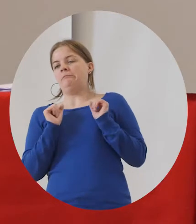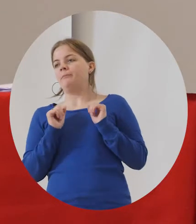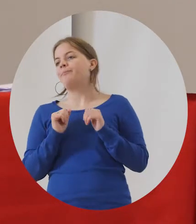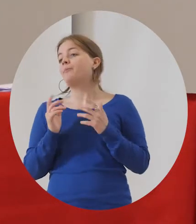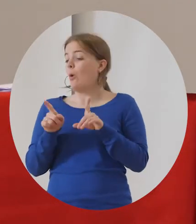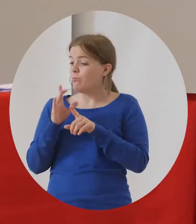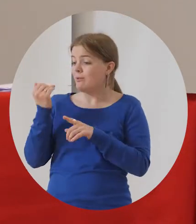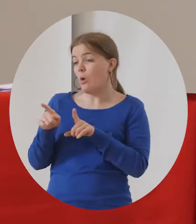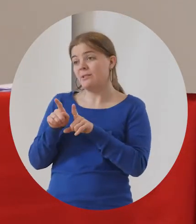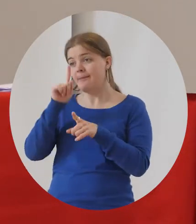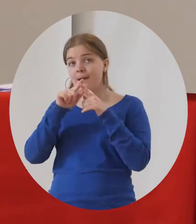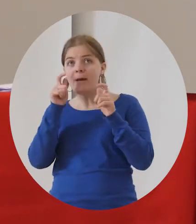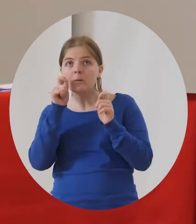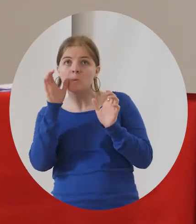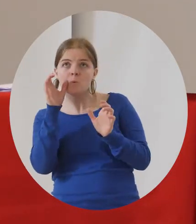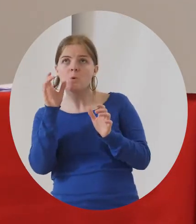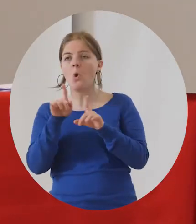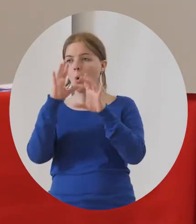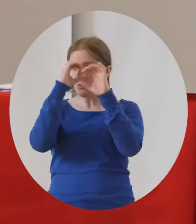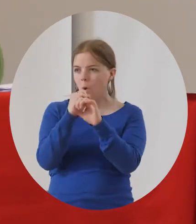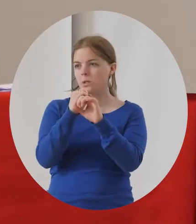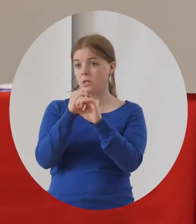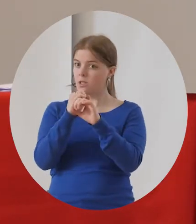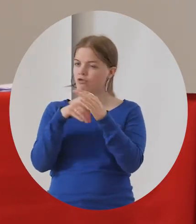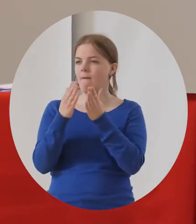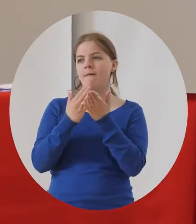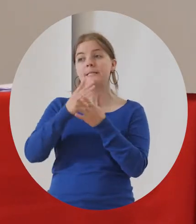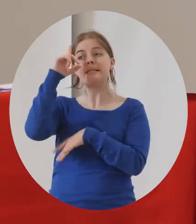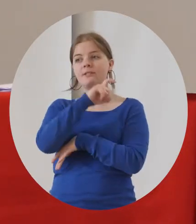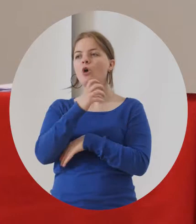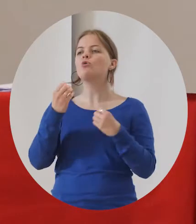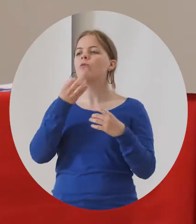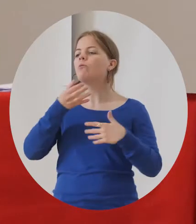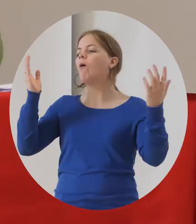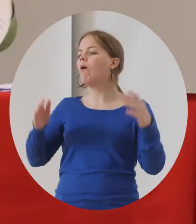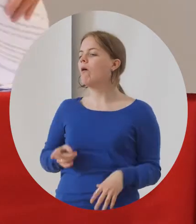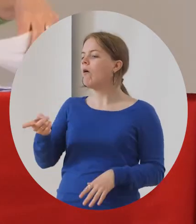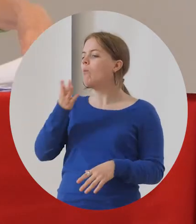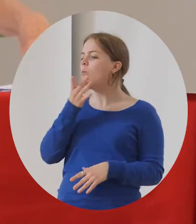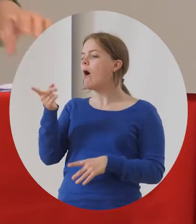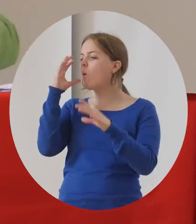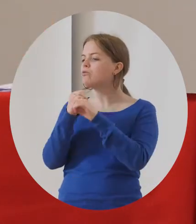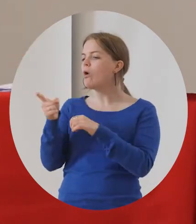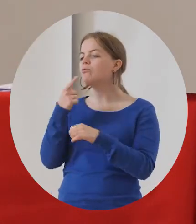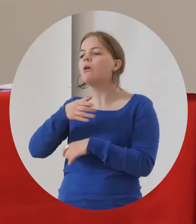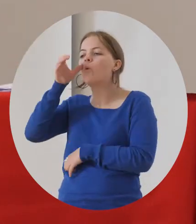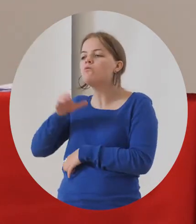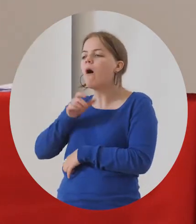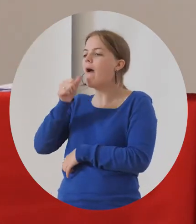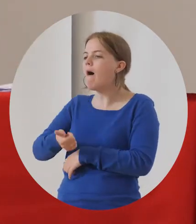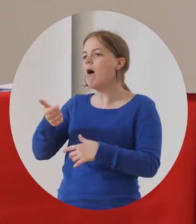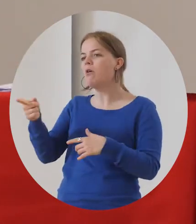de concentration qui sont importantes en classe. Souvent on dit mais ces enfants c'est pas possible, ils n'arrivent pas à se concentrer, ils écoutent rien, ils sont pas dans